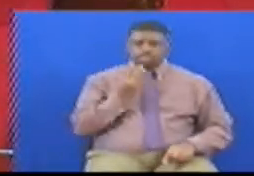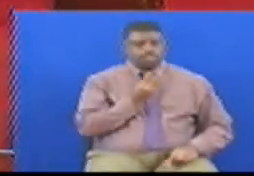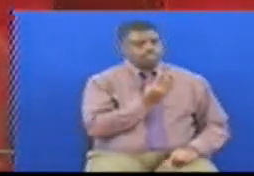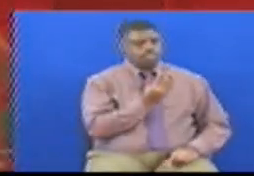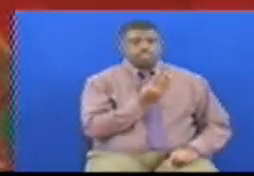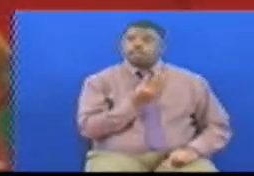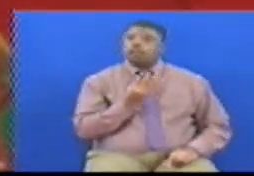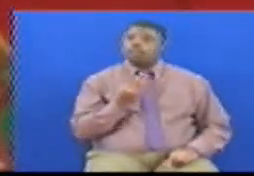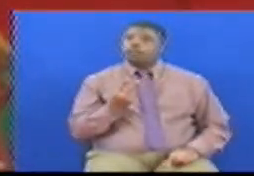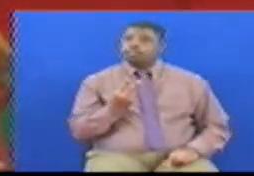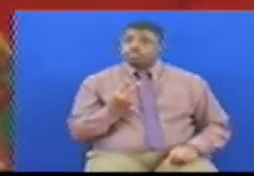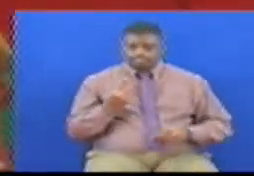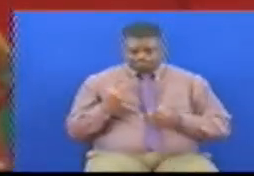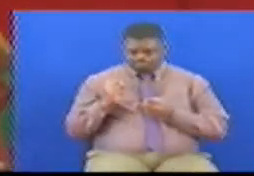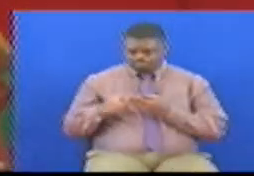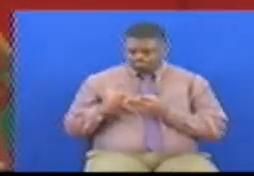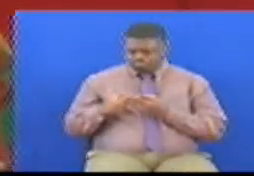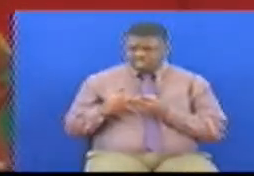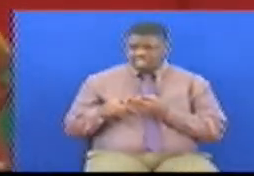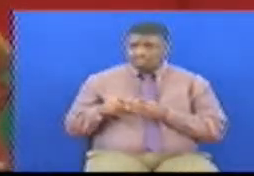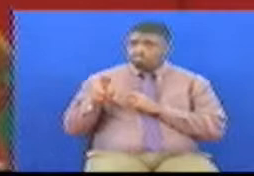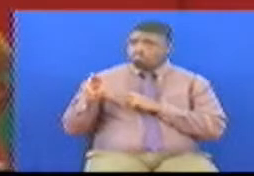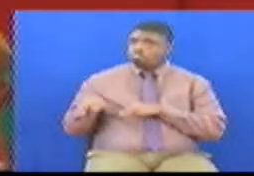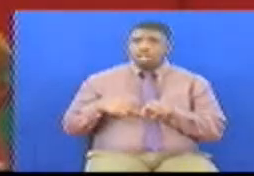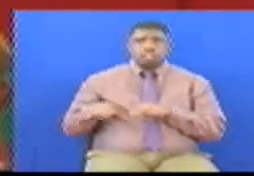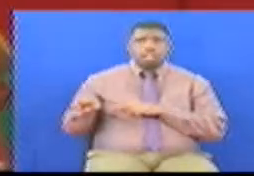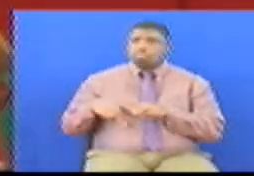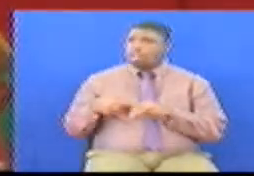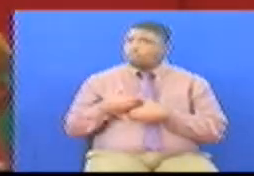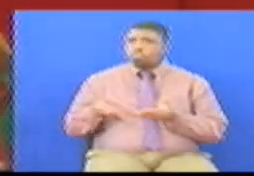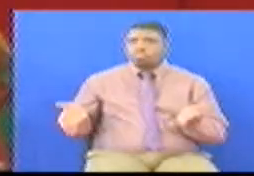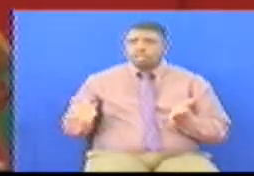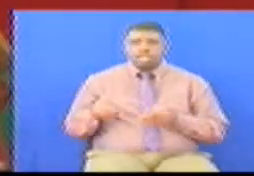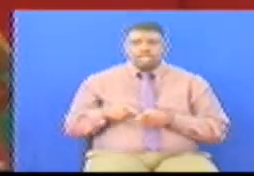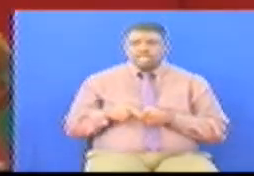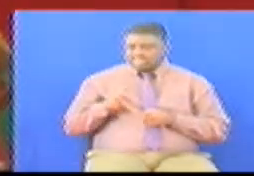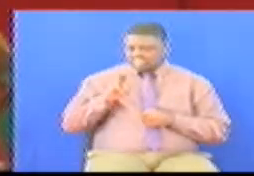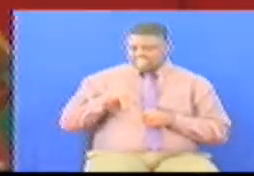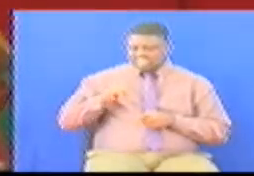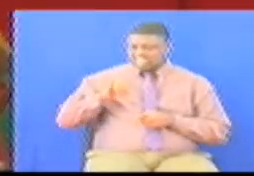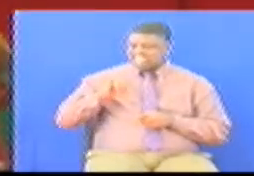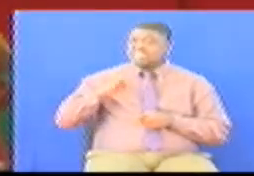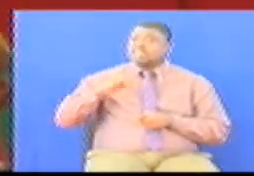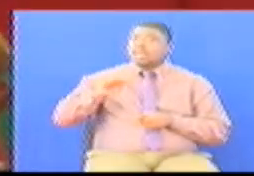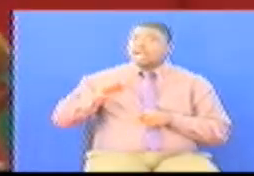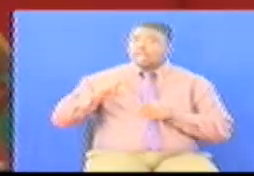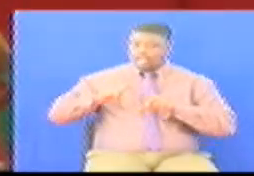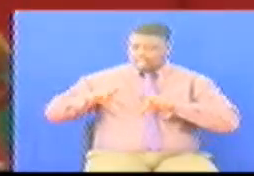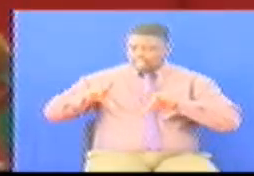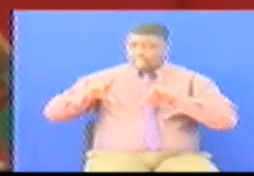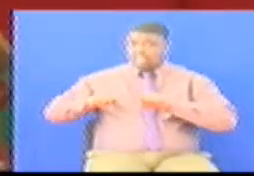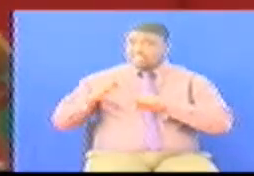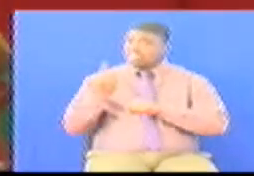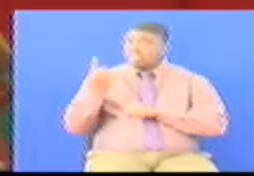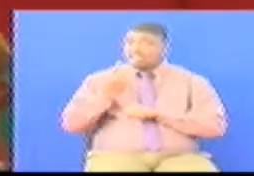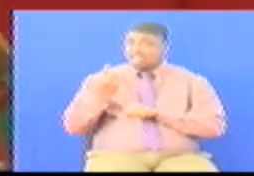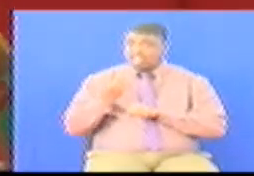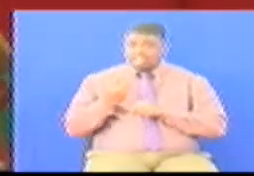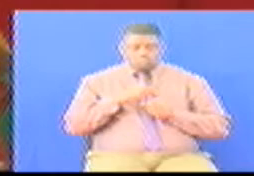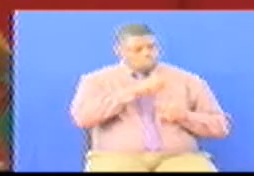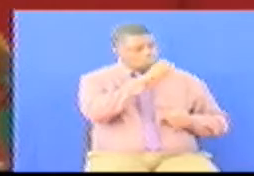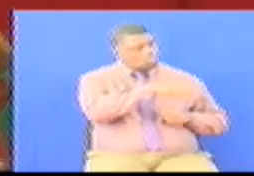la pili ni kutokuwepo kwa mkataba kati ya NIDA na utumiaji wa taarifa za NIDA ili hivyo kuikosesha serikali